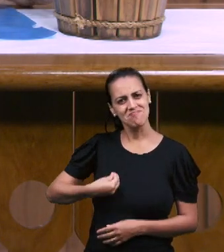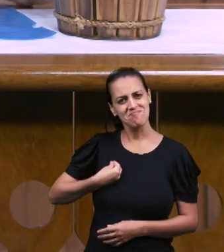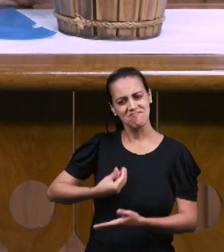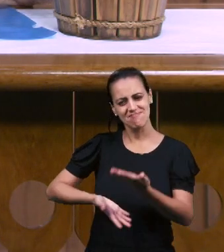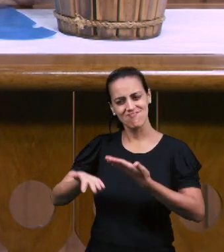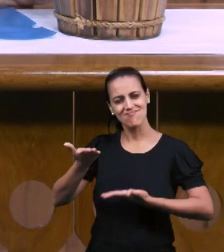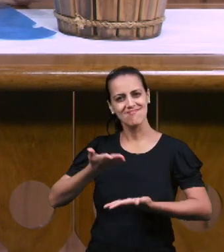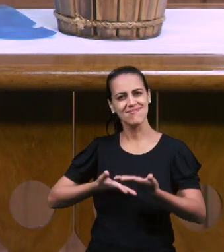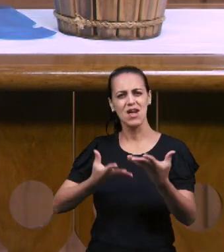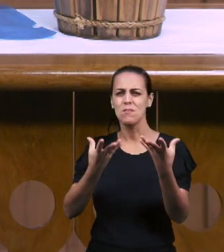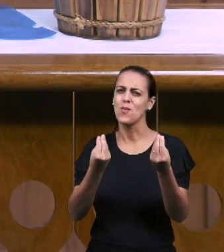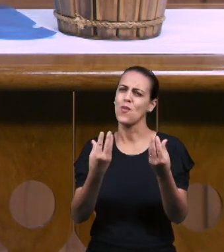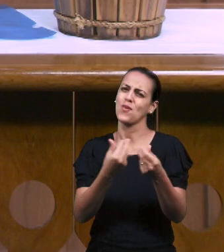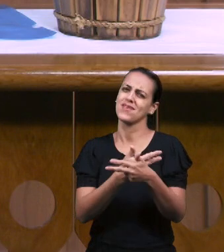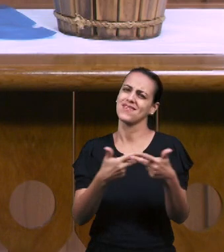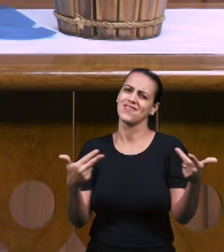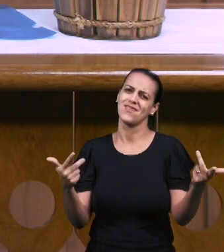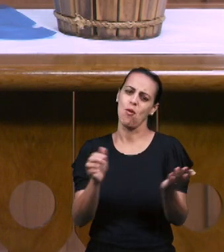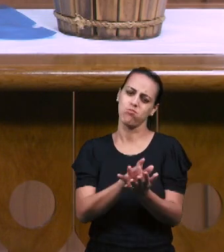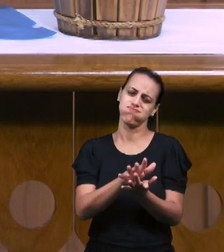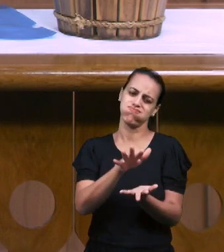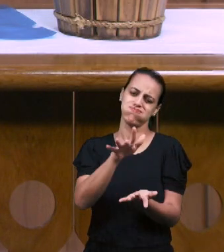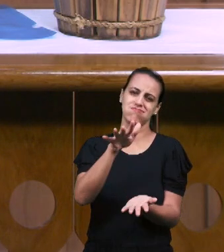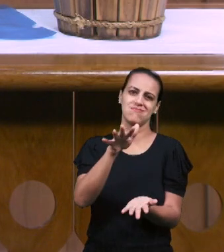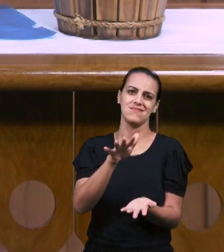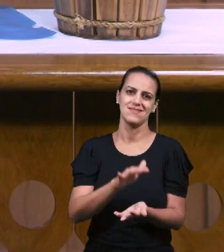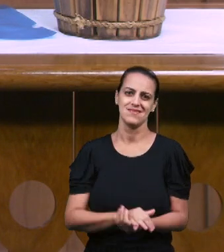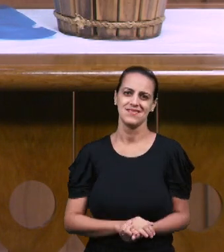ici. Il y a beaucoup de choses, mais j'aimerais